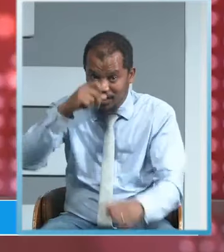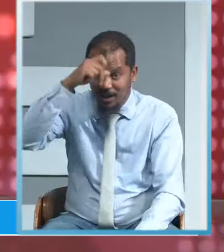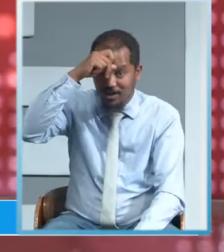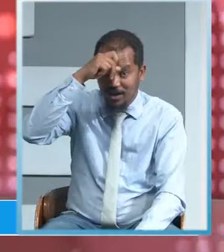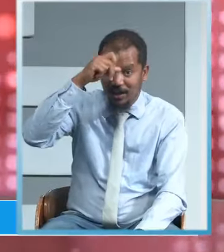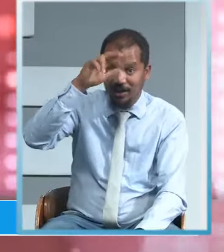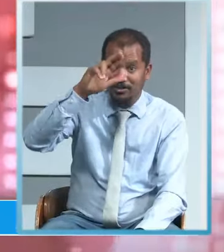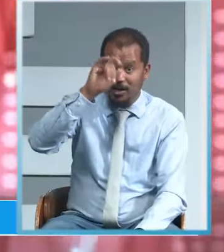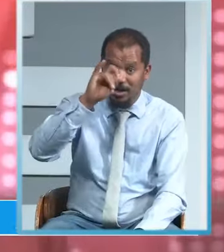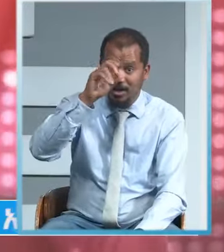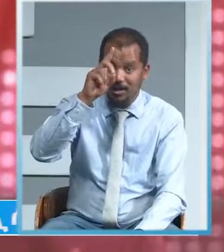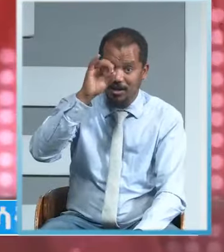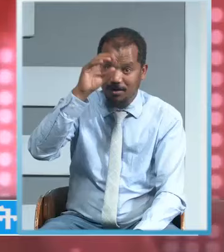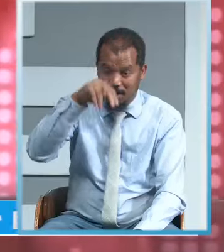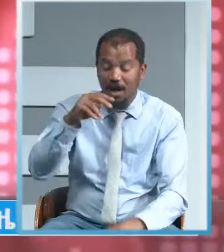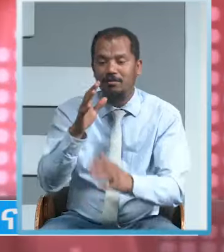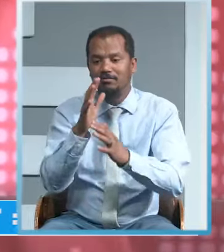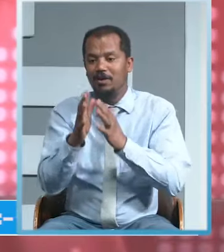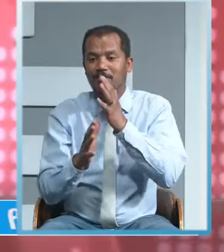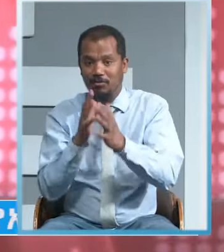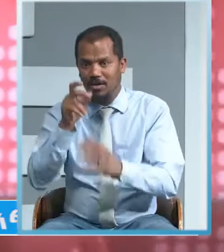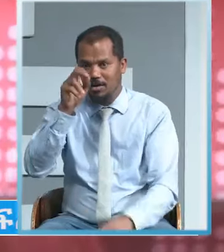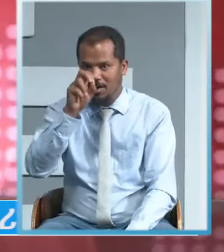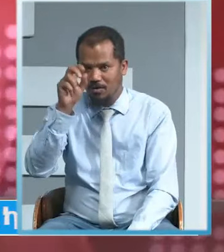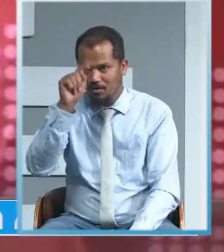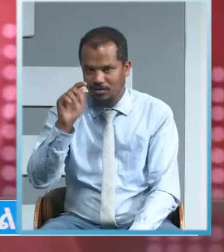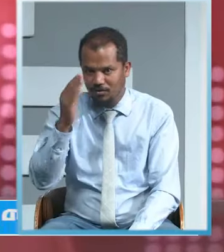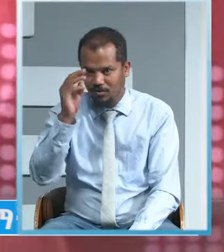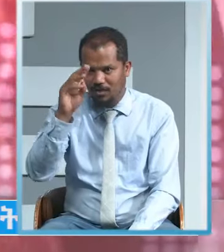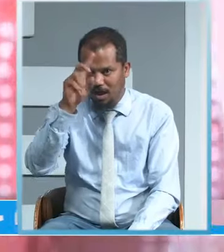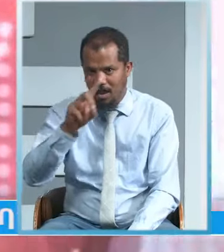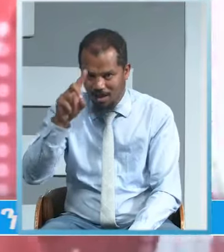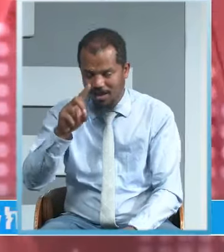ደረጀ ይልማ ነኝ። ለምልክት ቋንቋው ደግሞ ዳዊት ጎሳዬ አብሮኛል።